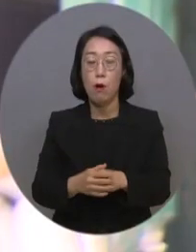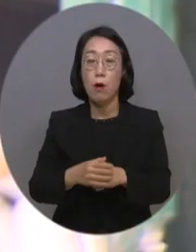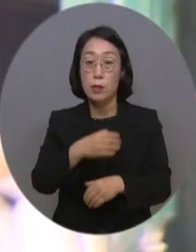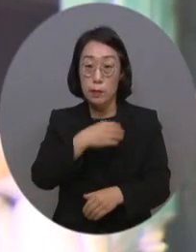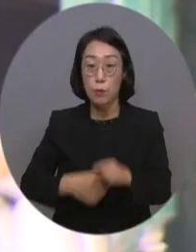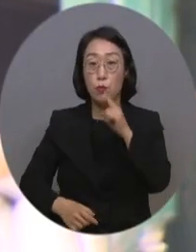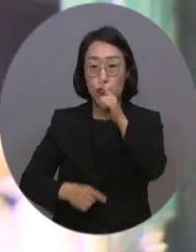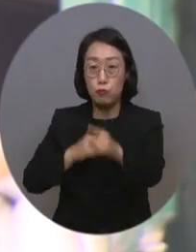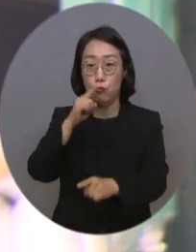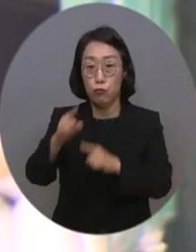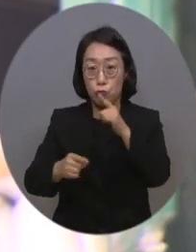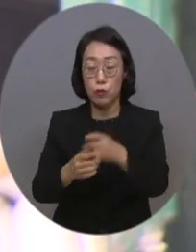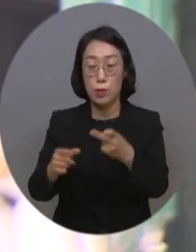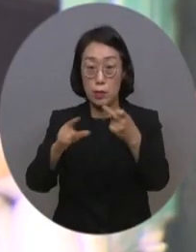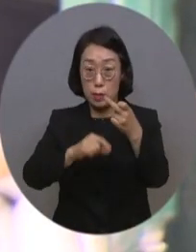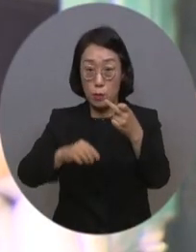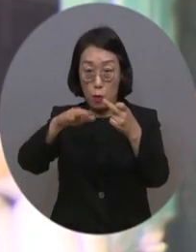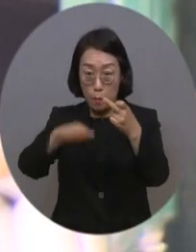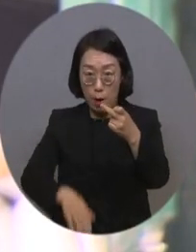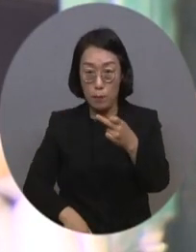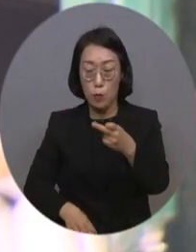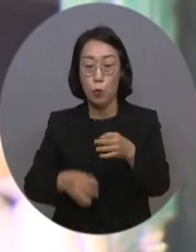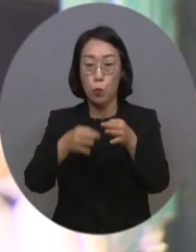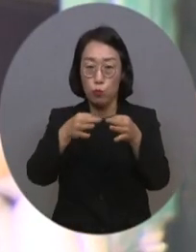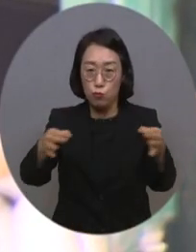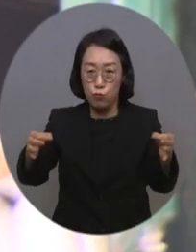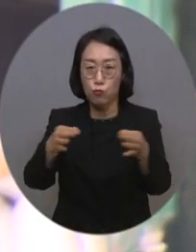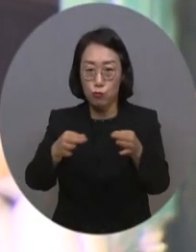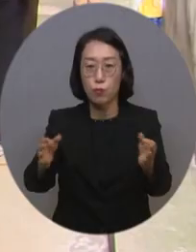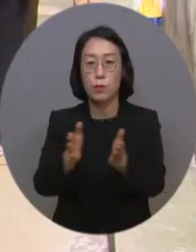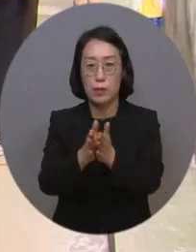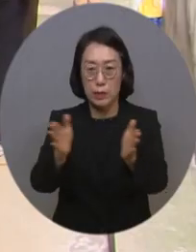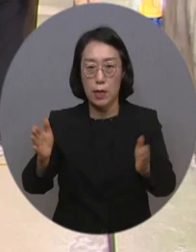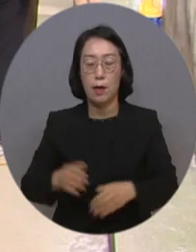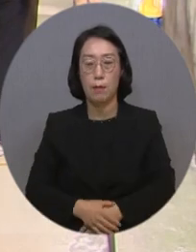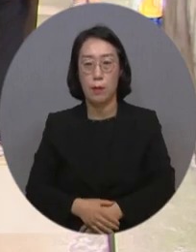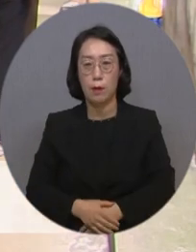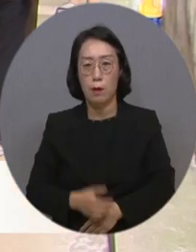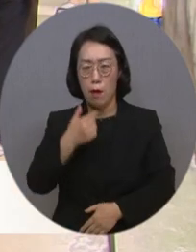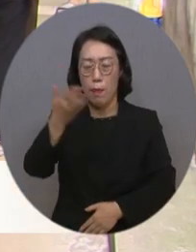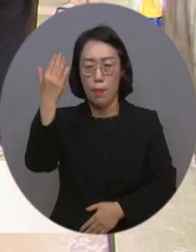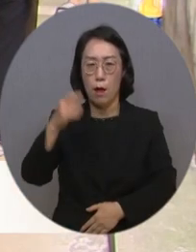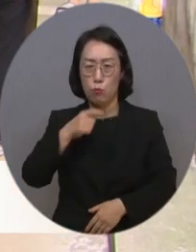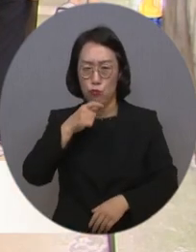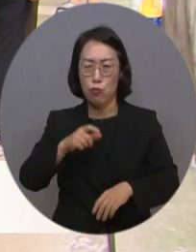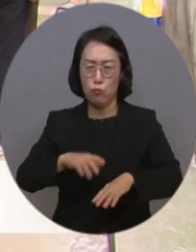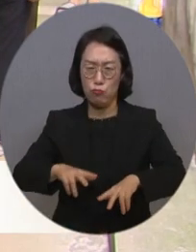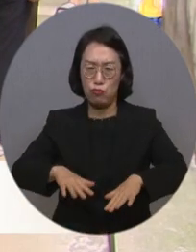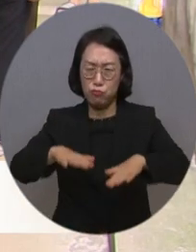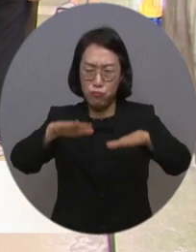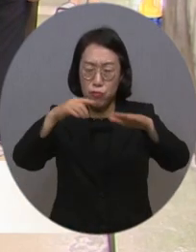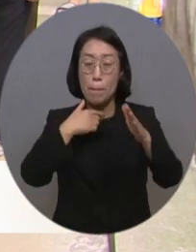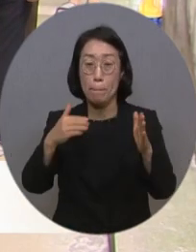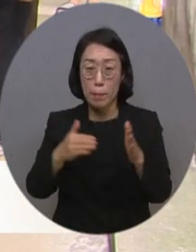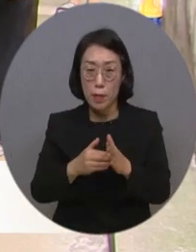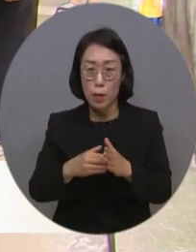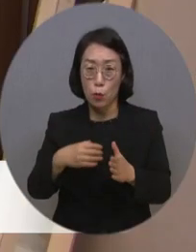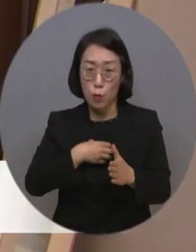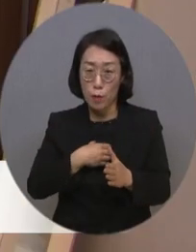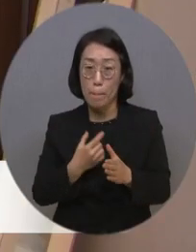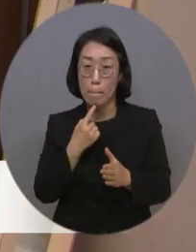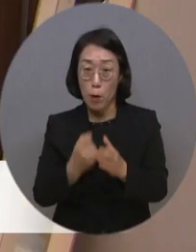상시 신청을 받아 12월 말부터 지급할 계획입니다. 과거 침수 피해를 받거나 위급 상황이 발생할